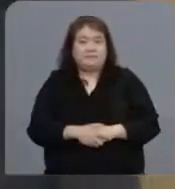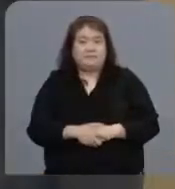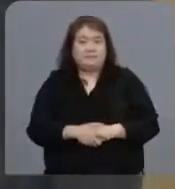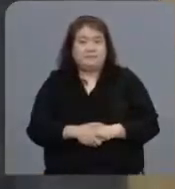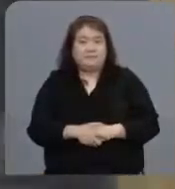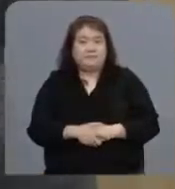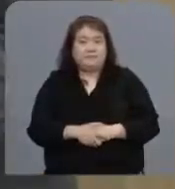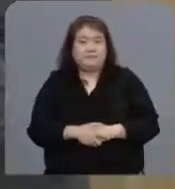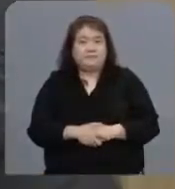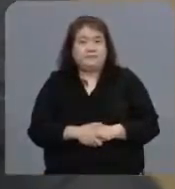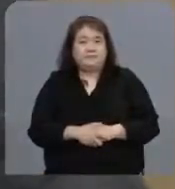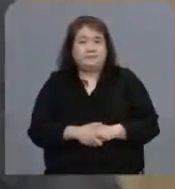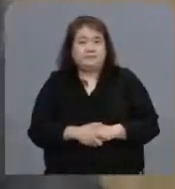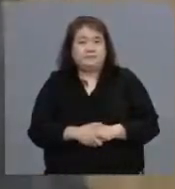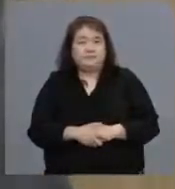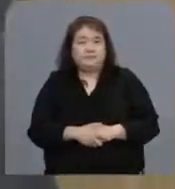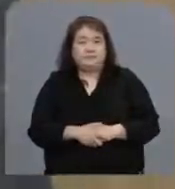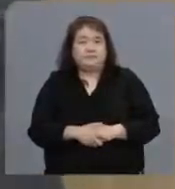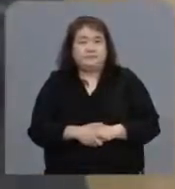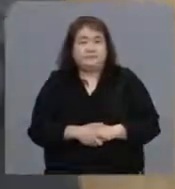뉴스 한주연 입니다